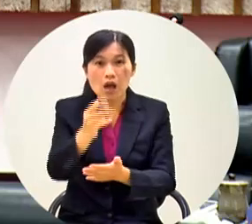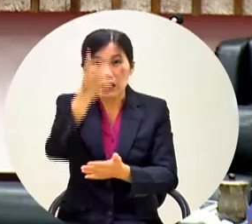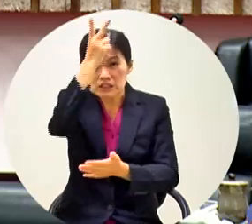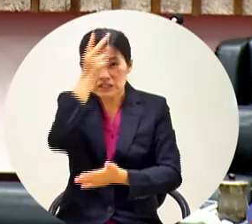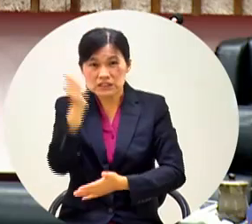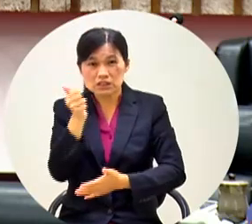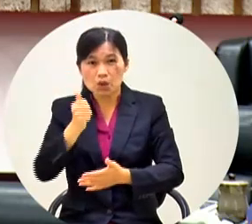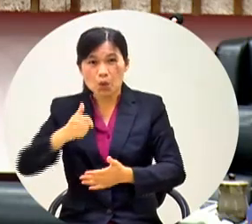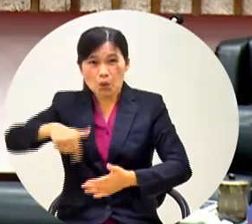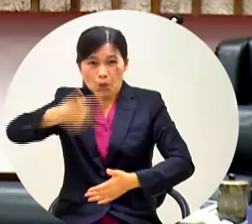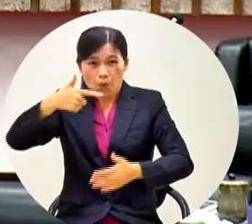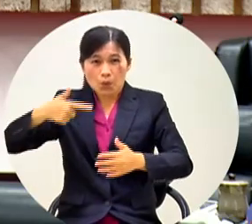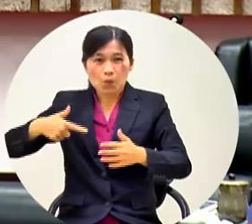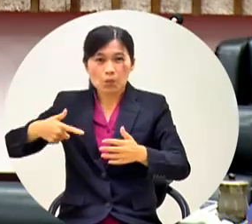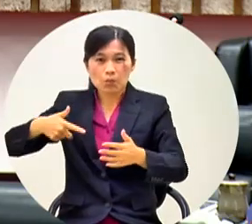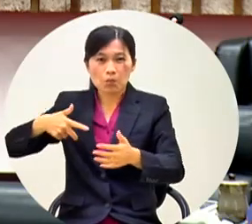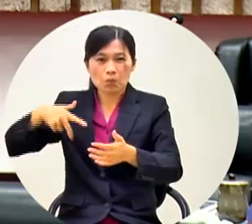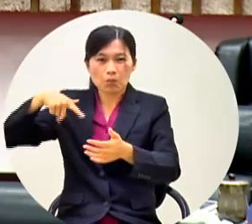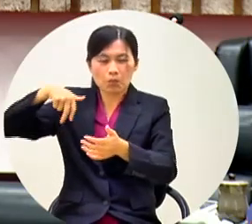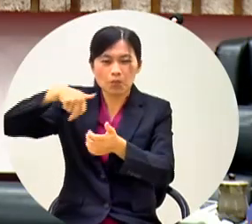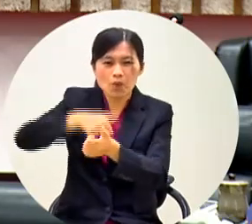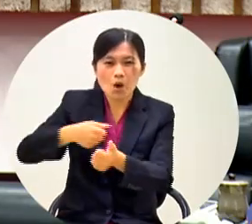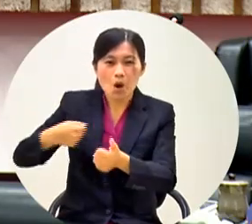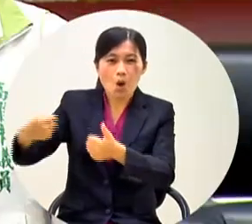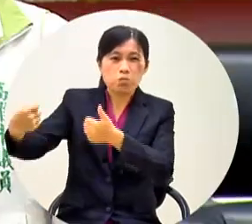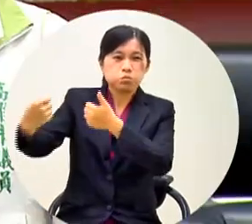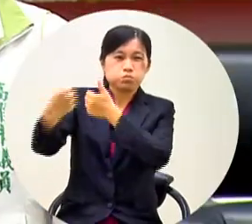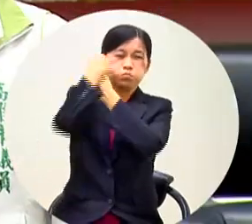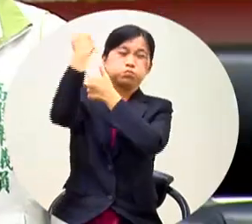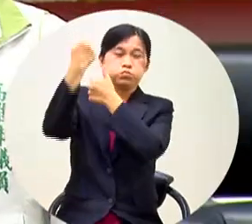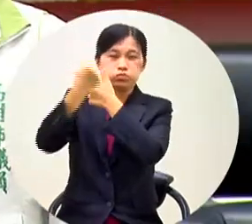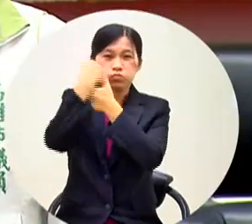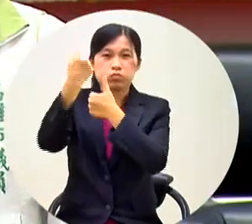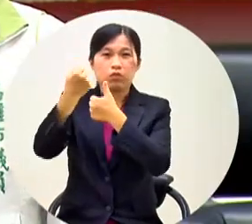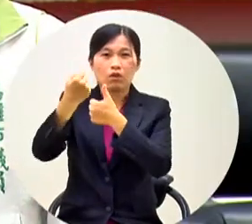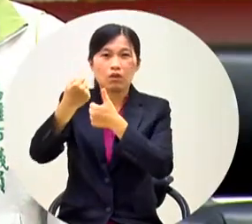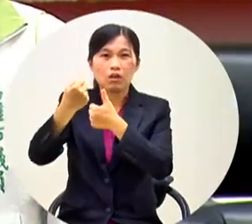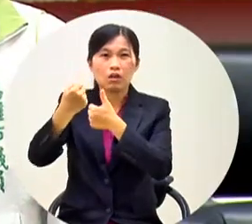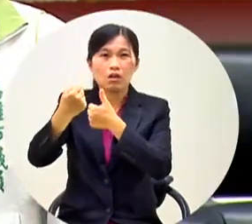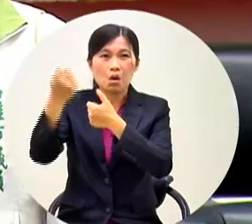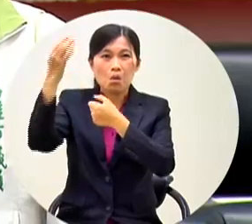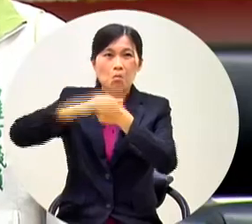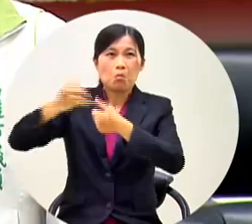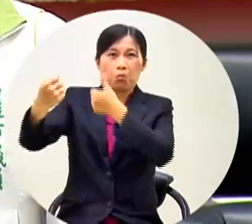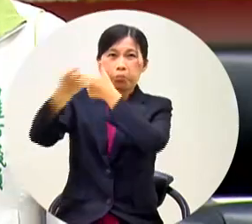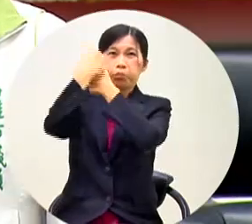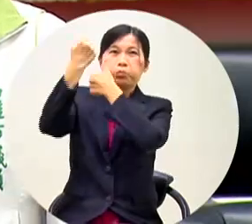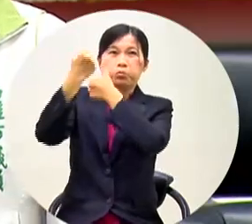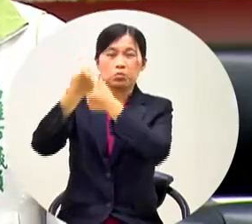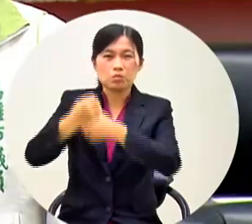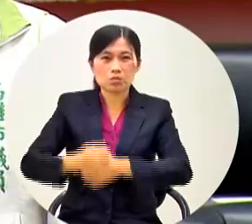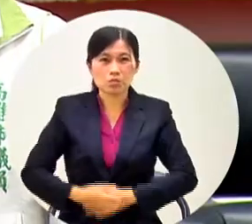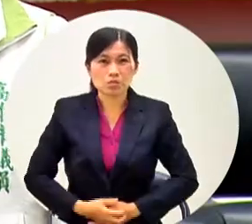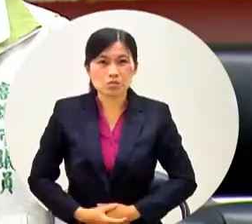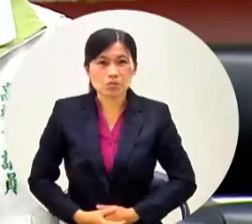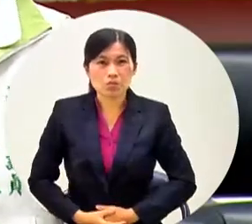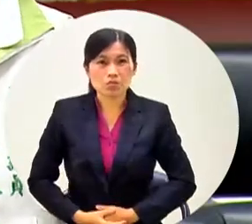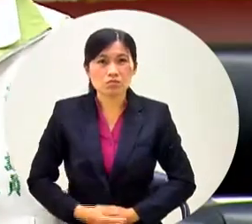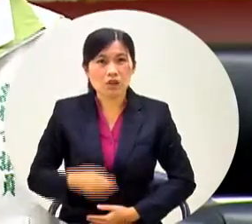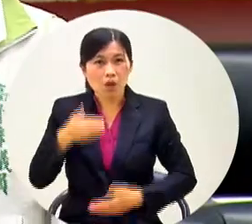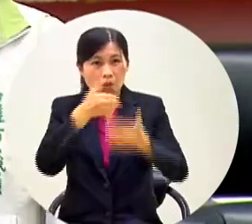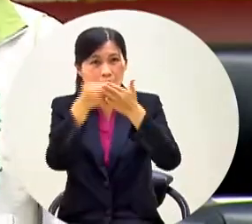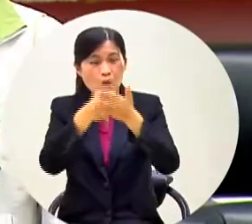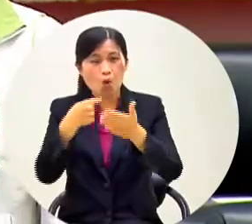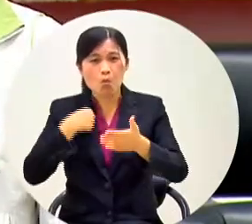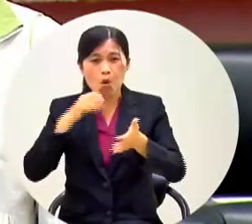补了我一拳。我们看到的画面，我们用身体在护住高